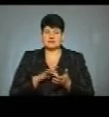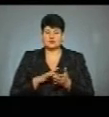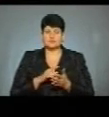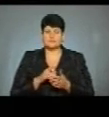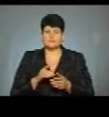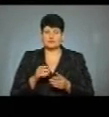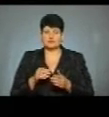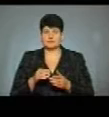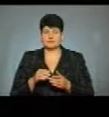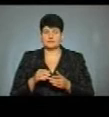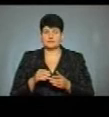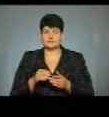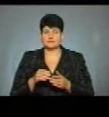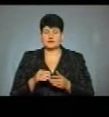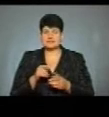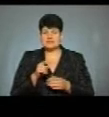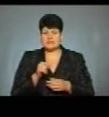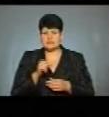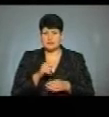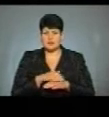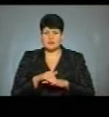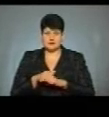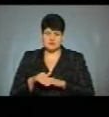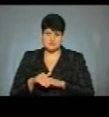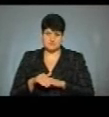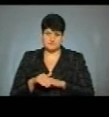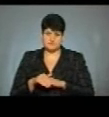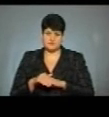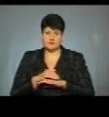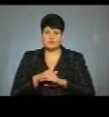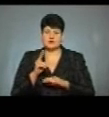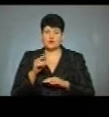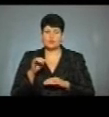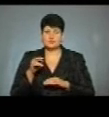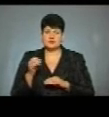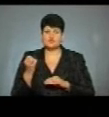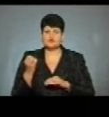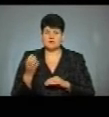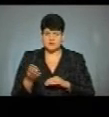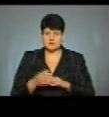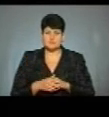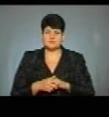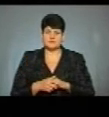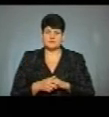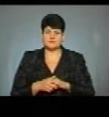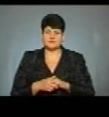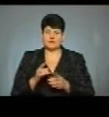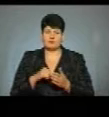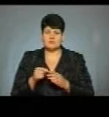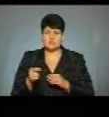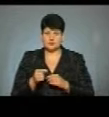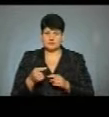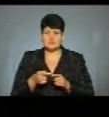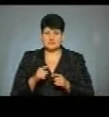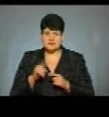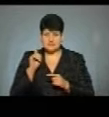Тернополя Надія Боднар. За такими адресами вулиця Купчинського, 14, в місті Тернополі